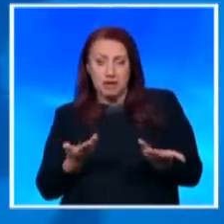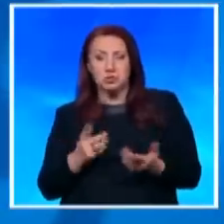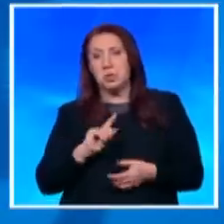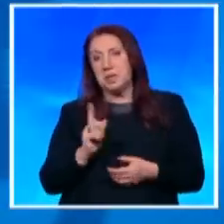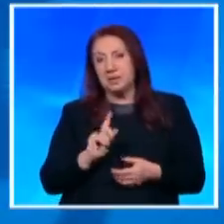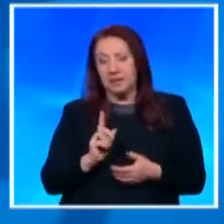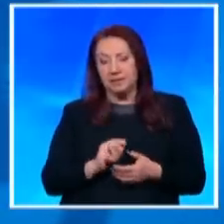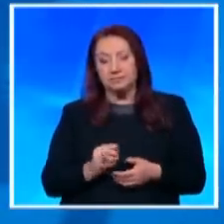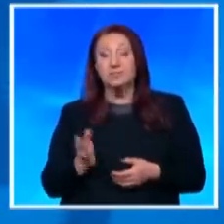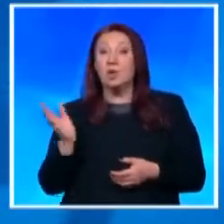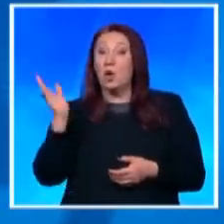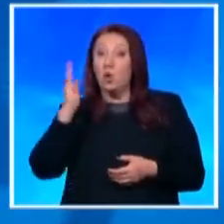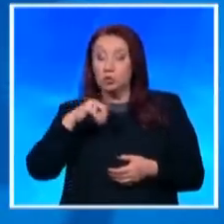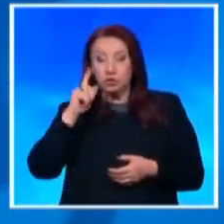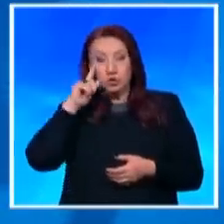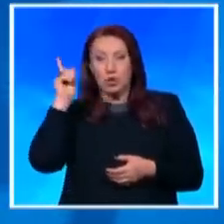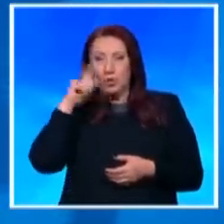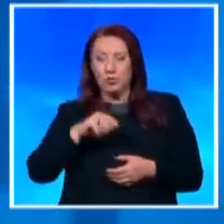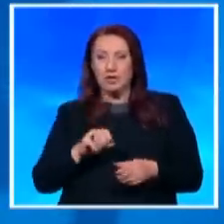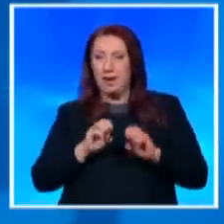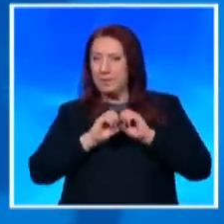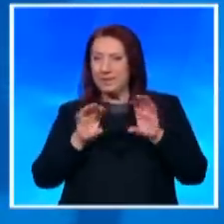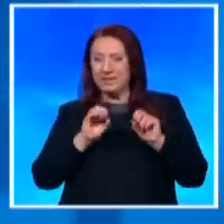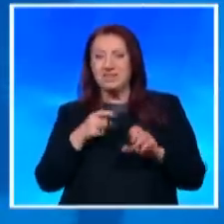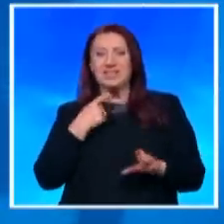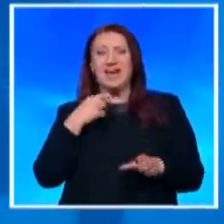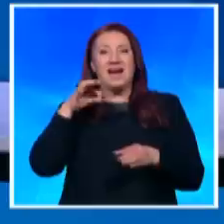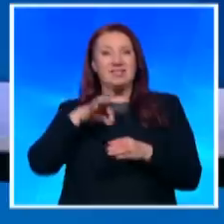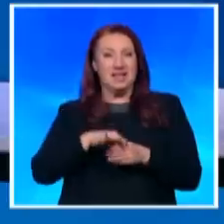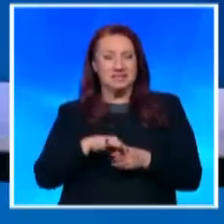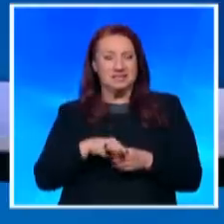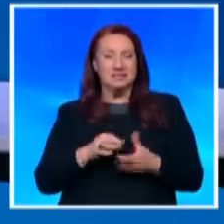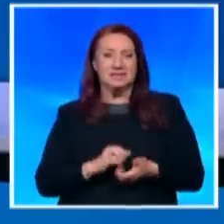Още разказваме утре в рубриката Глас с Тина Ивайлова в тази неделя по BTV.